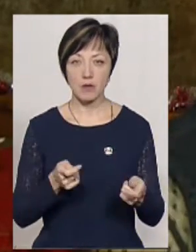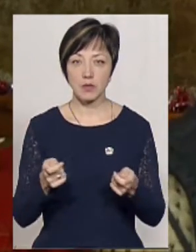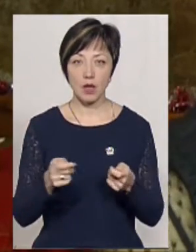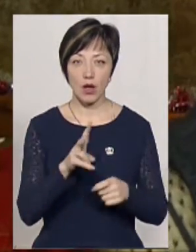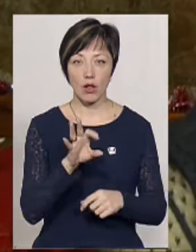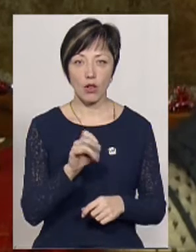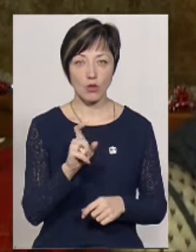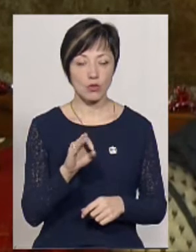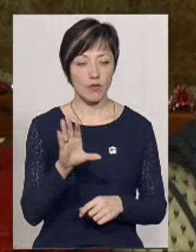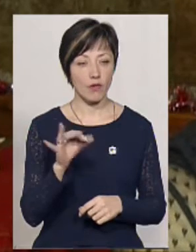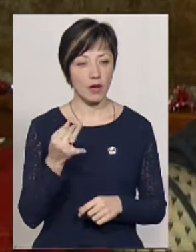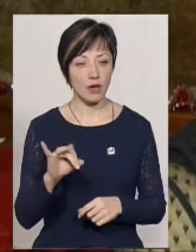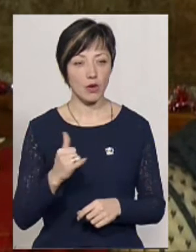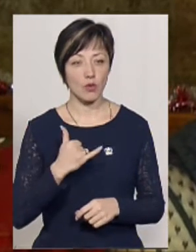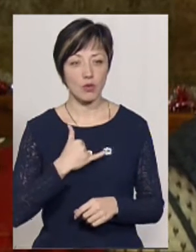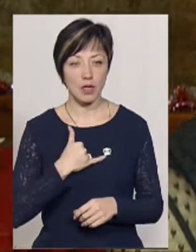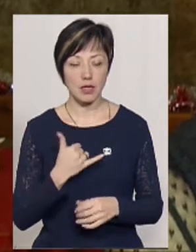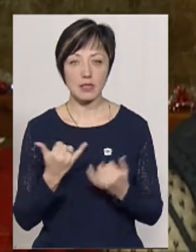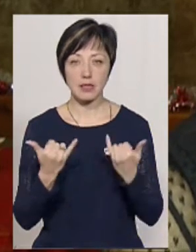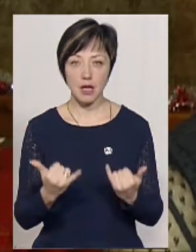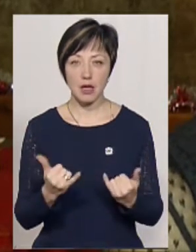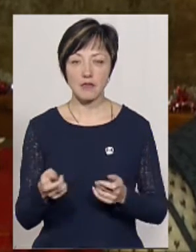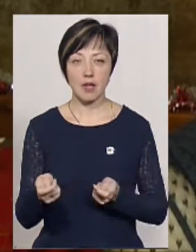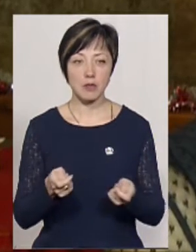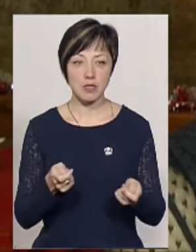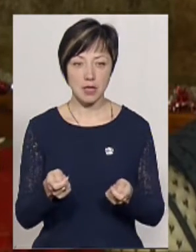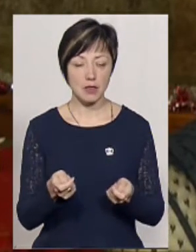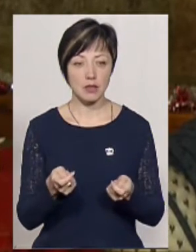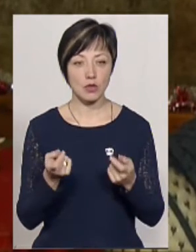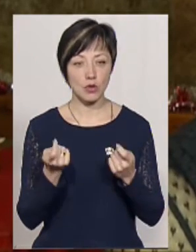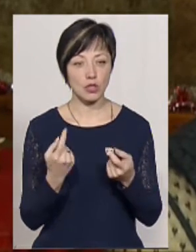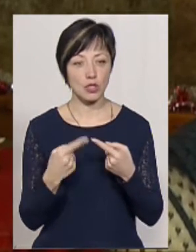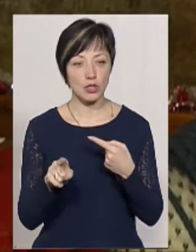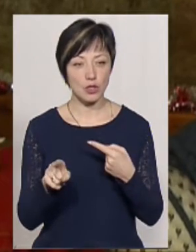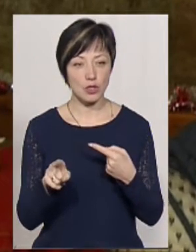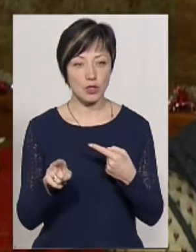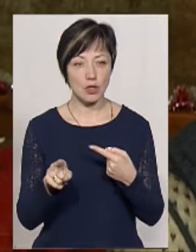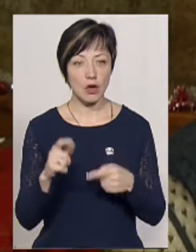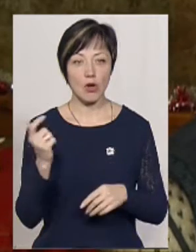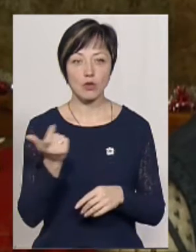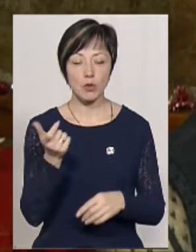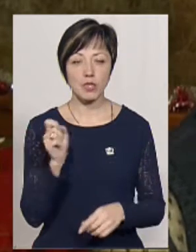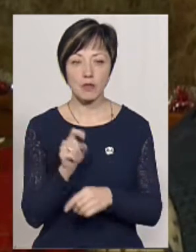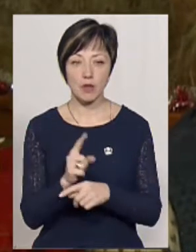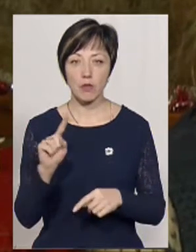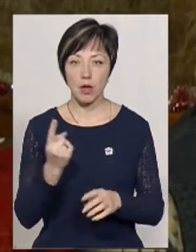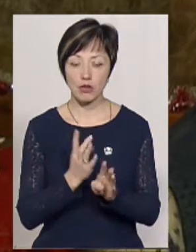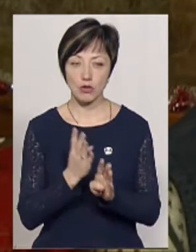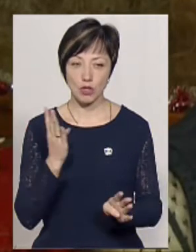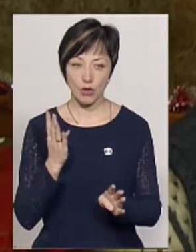Лозовий, в нас зараз в адміністрації трохи інші, так би мовити, господарські завдання. Це в першу